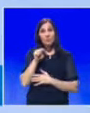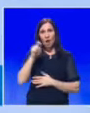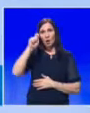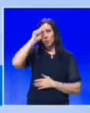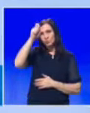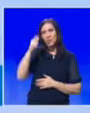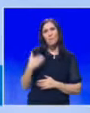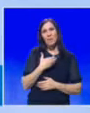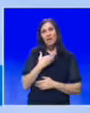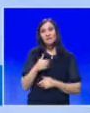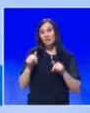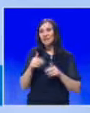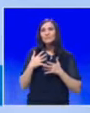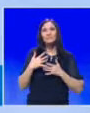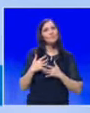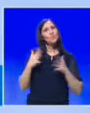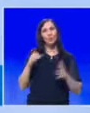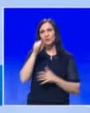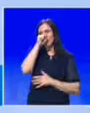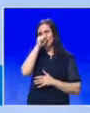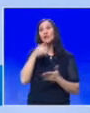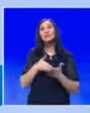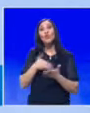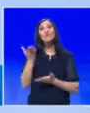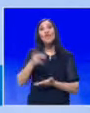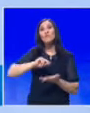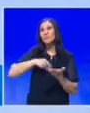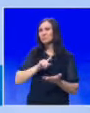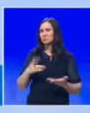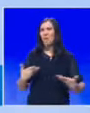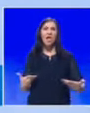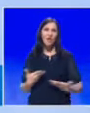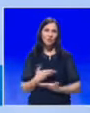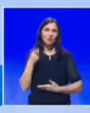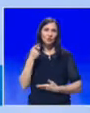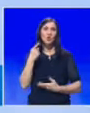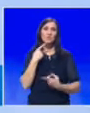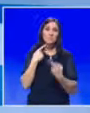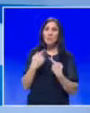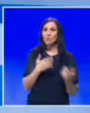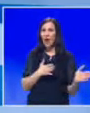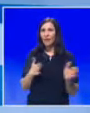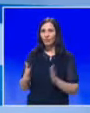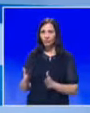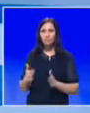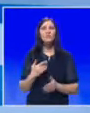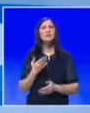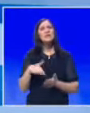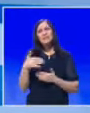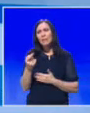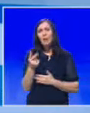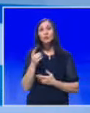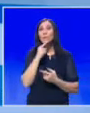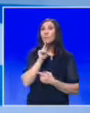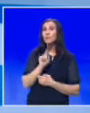господин Певски е доста сърдит днес, защото неговия подпис не е нужен на този меморандум. Аз само след малко ще ви